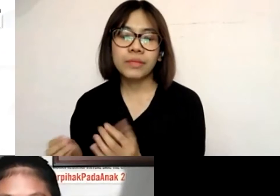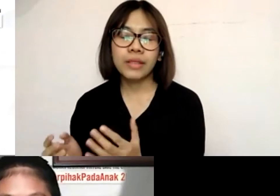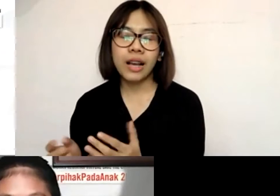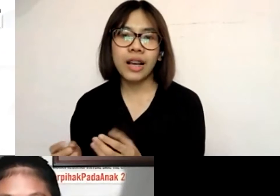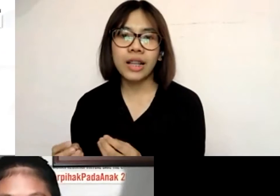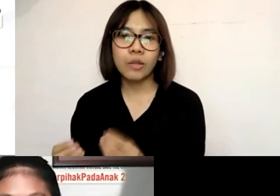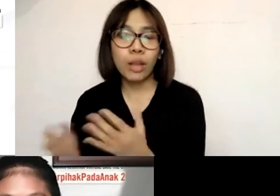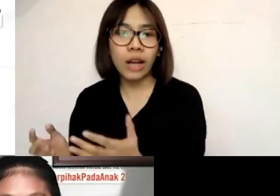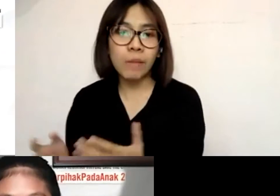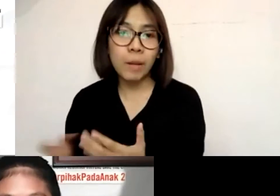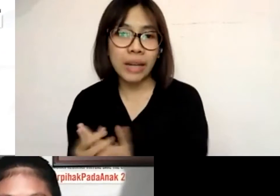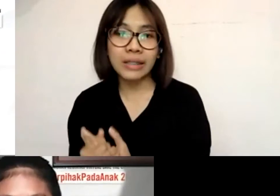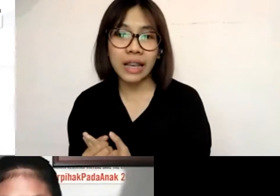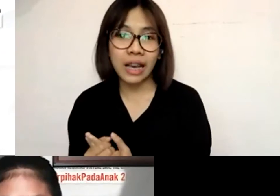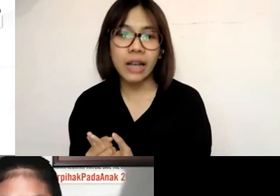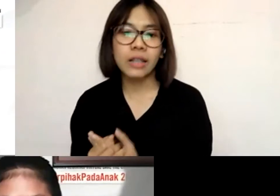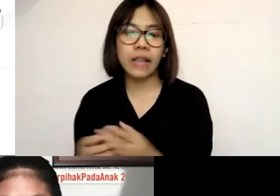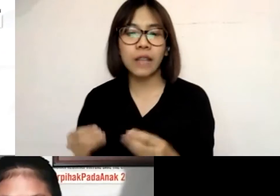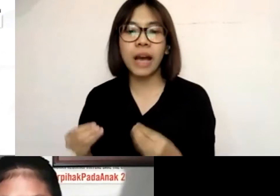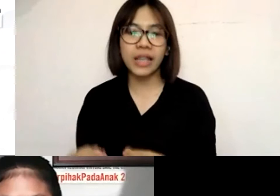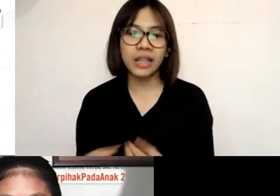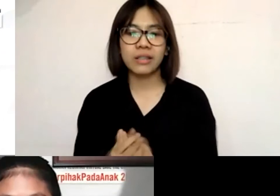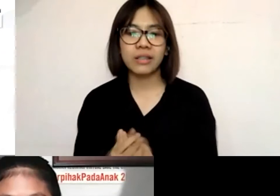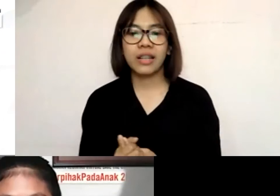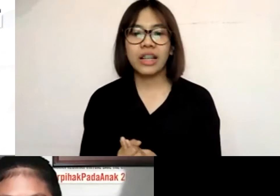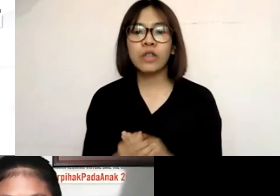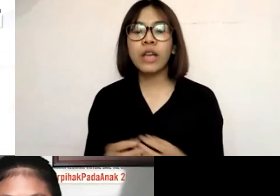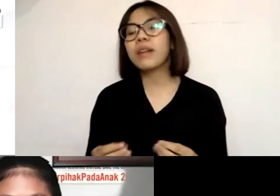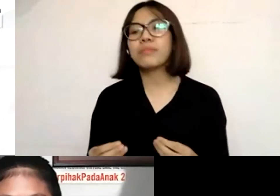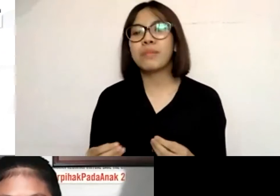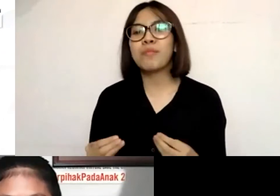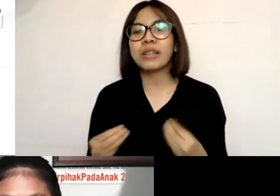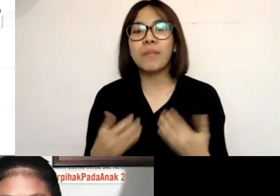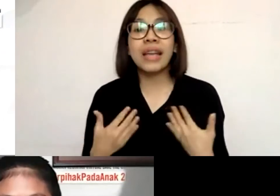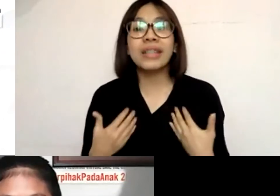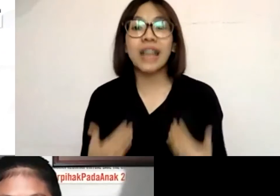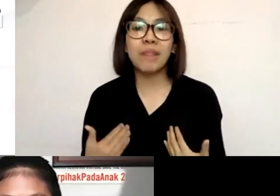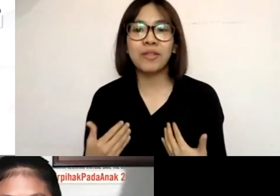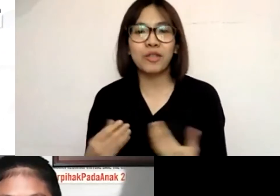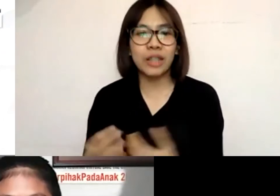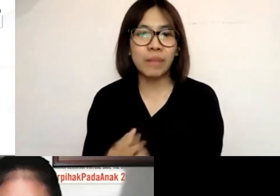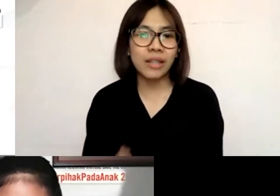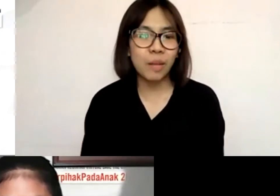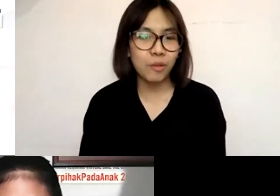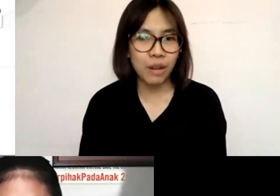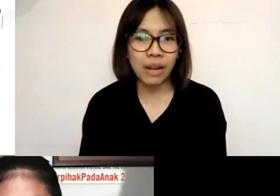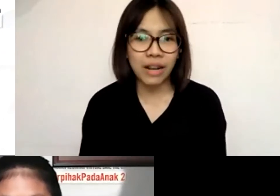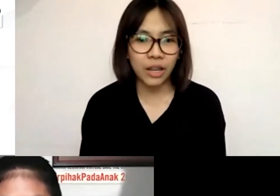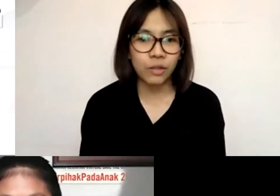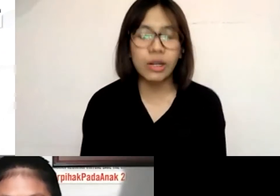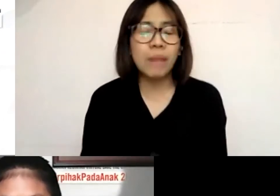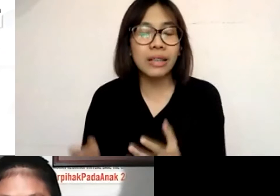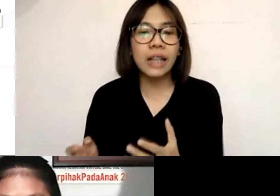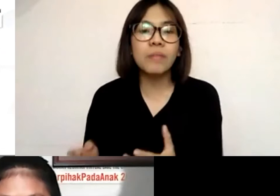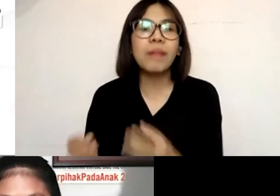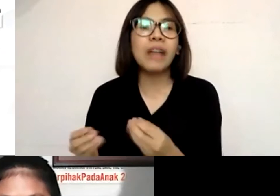sangat welcome kepada saya, sangat baik. Itu yang membuat saya menjadi nyaman untuk terlibat di dalam program magang